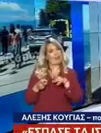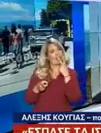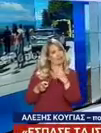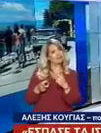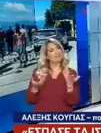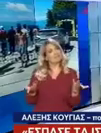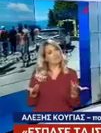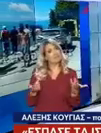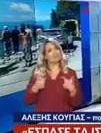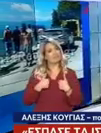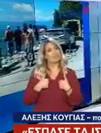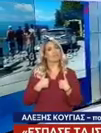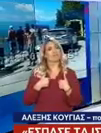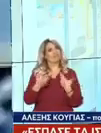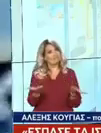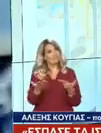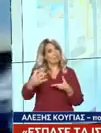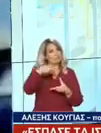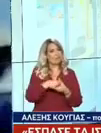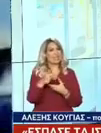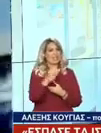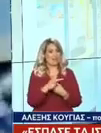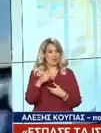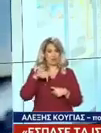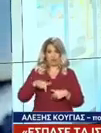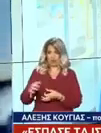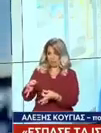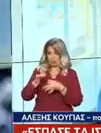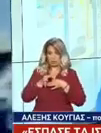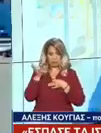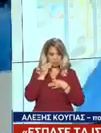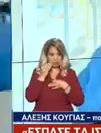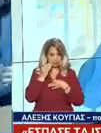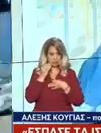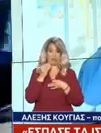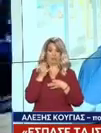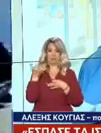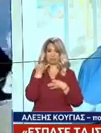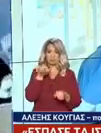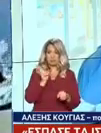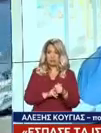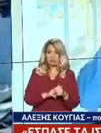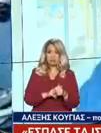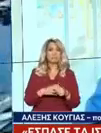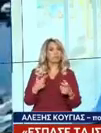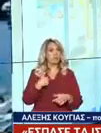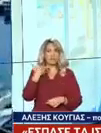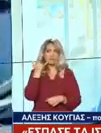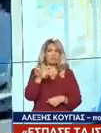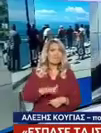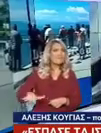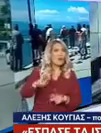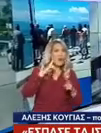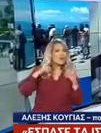που κι εγώ είχα βοηθήσει στην επανένταξή του. Αυτό που μου λέτε σήμερα συγκλονιστικό, γιατί τηλεφωνήθηκα με ανθρώπους που γνωρίζω πλέον εκεί στην περιοχή